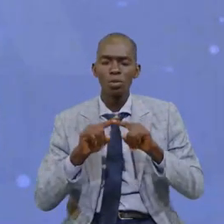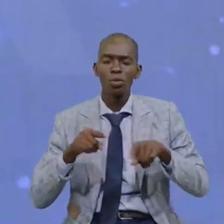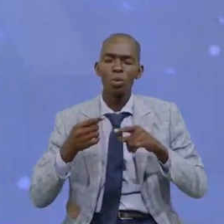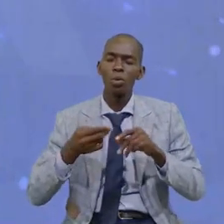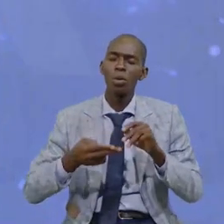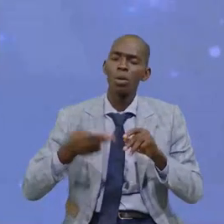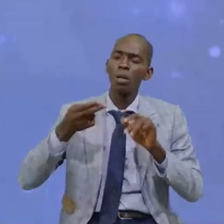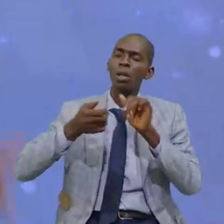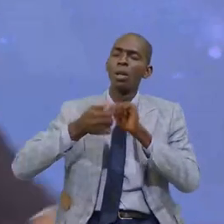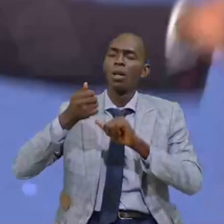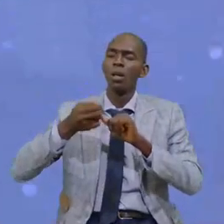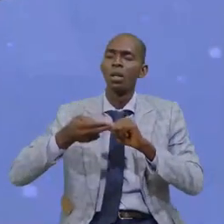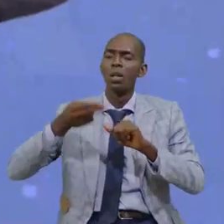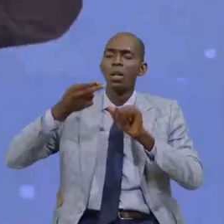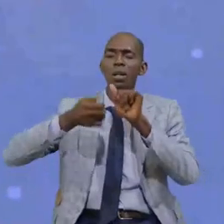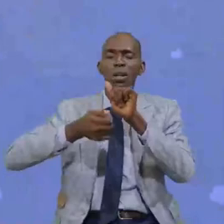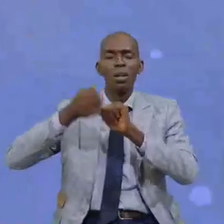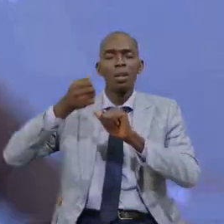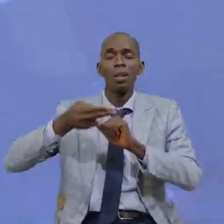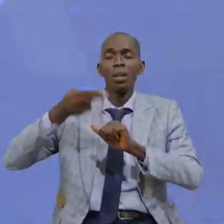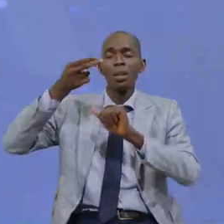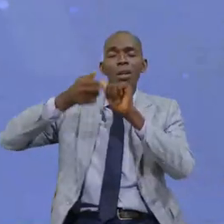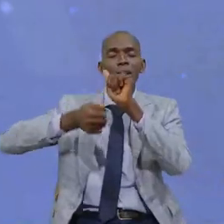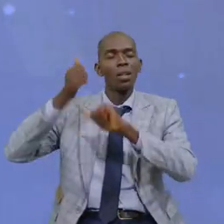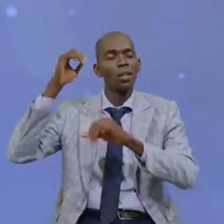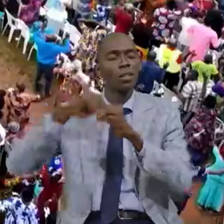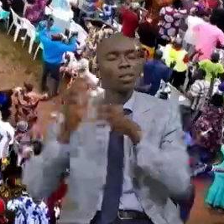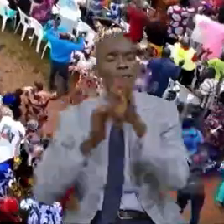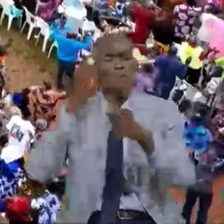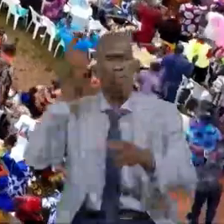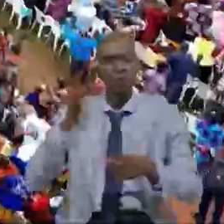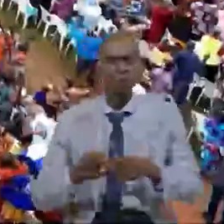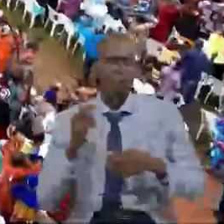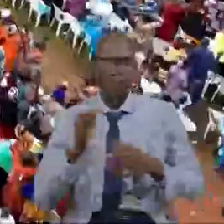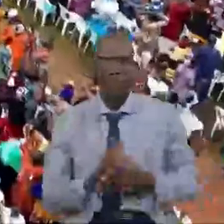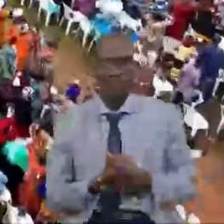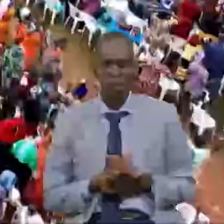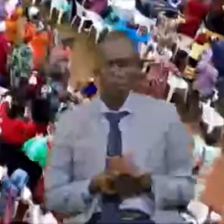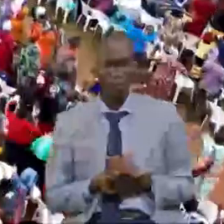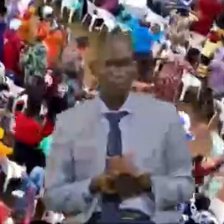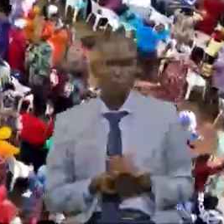à monter plus haut, au nom de Jésus.